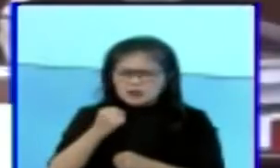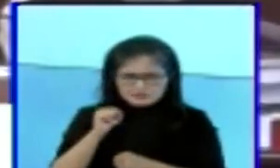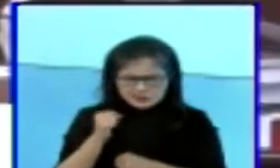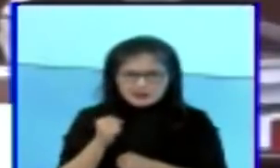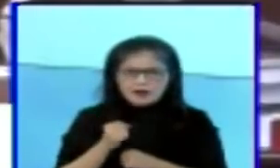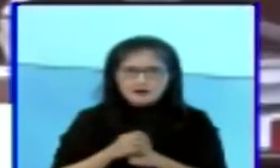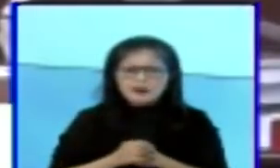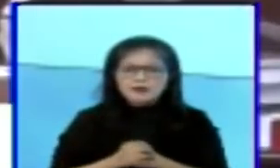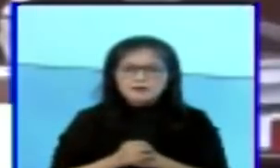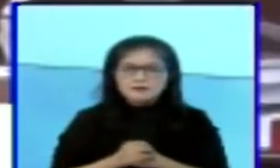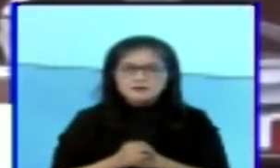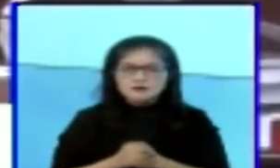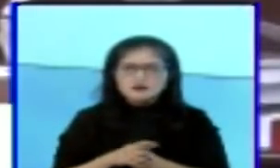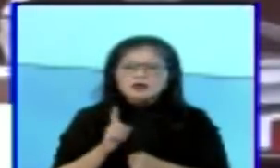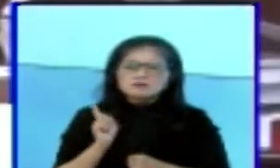Kami hanya tunduk